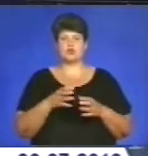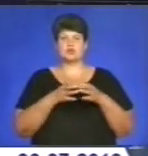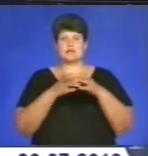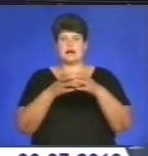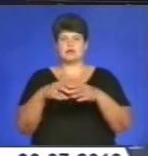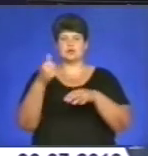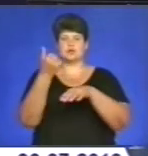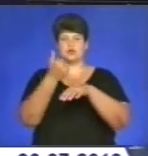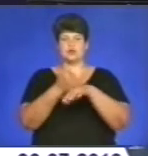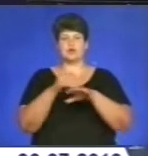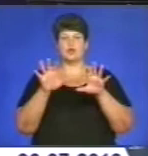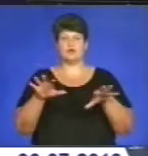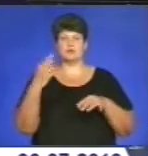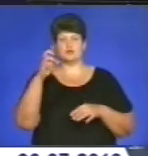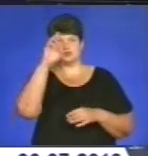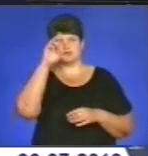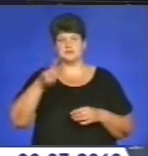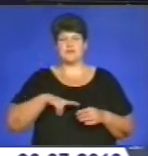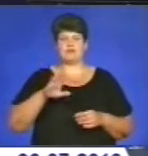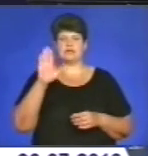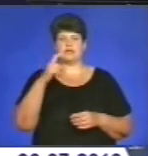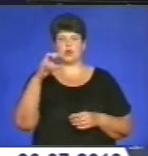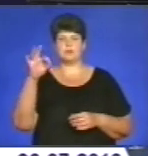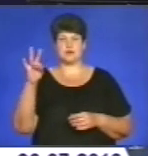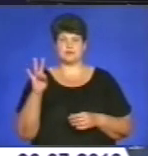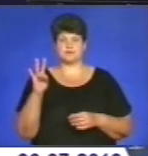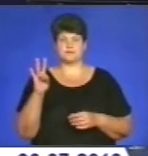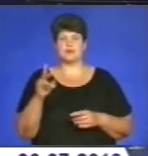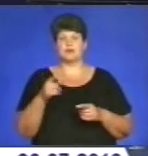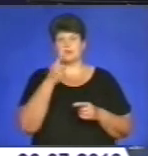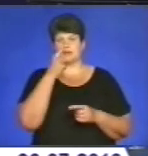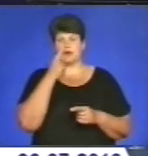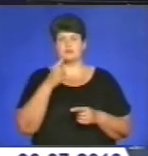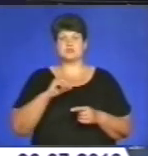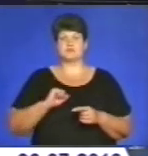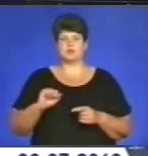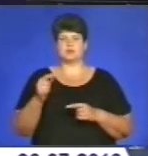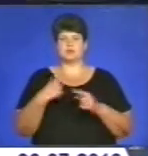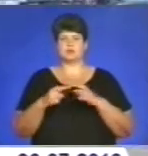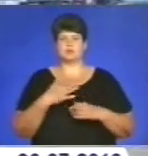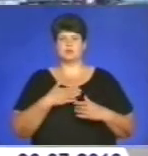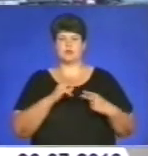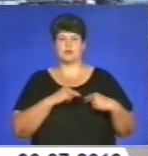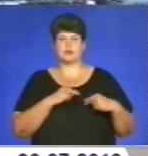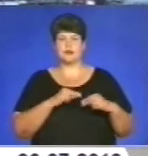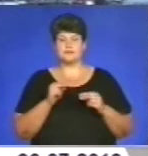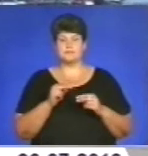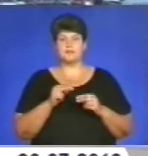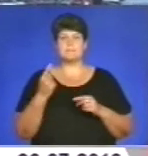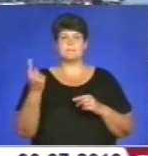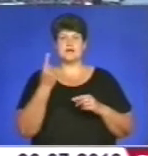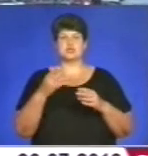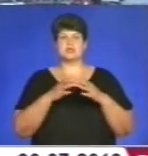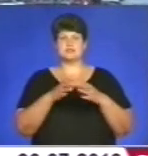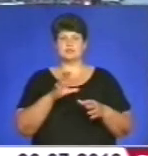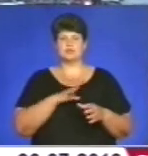голова облдержадміністрації Валентин Хоптян. Щойно зі Севастополя повернулися мої колеги. Найперша делегація побувала